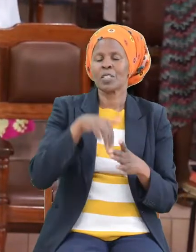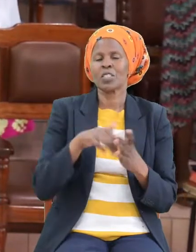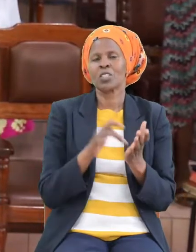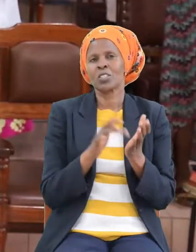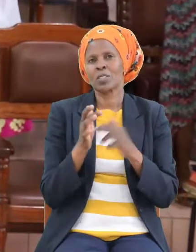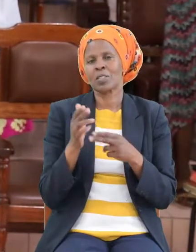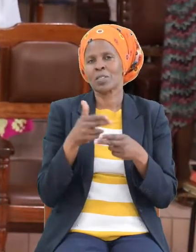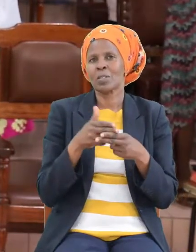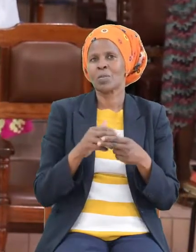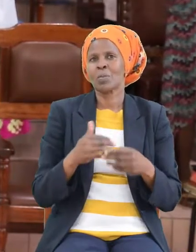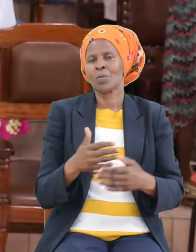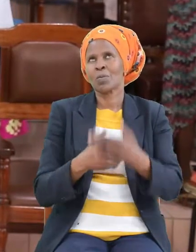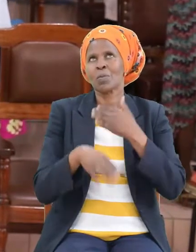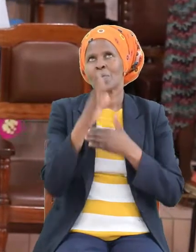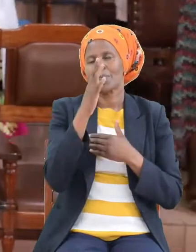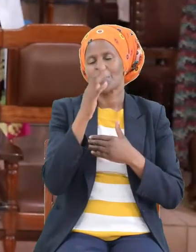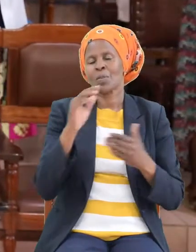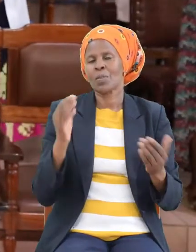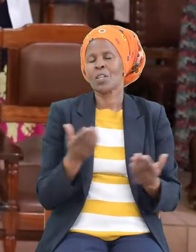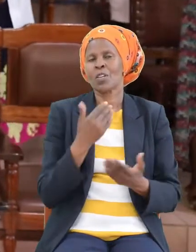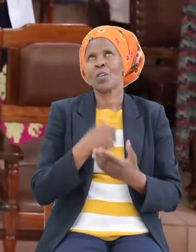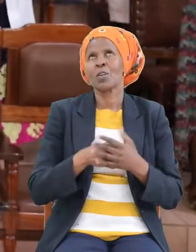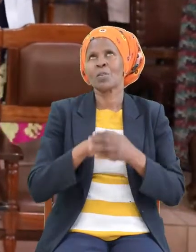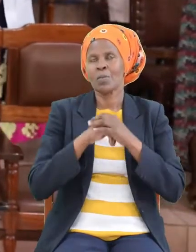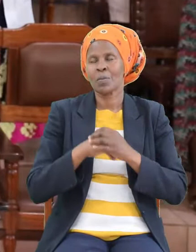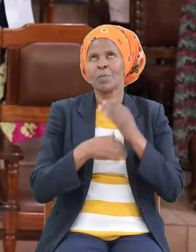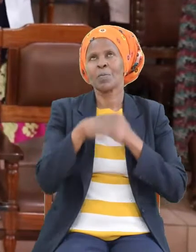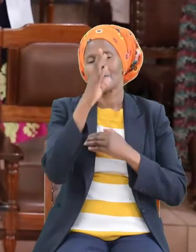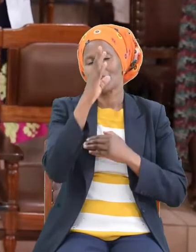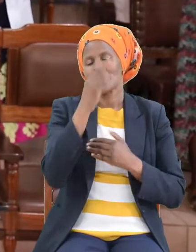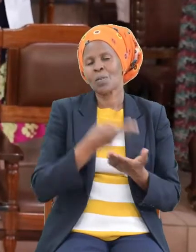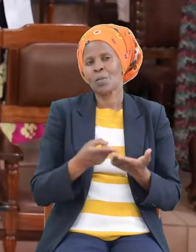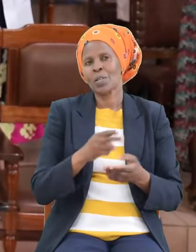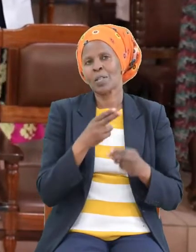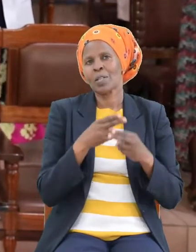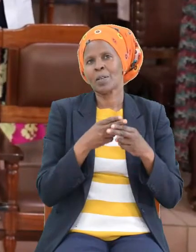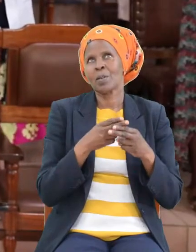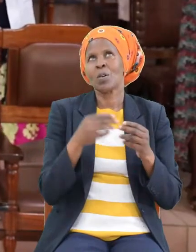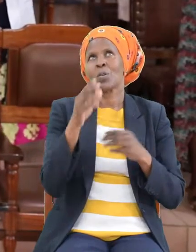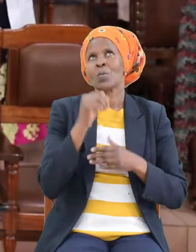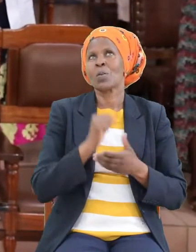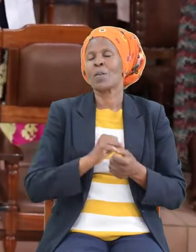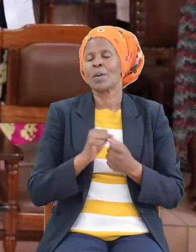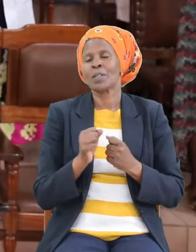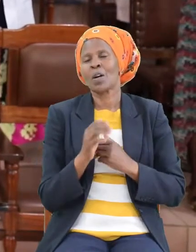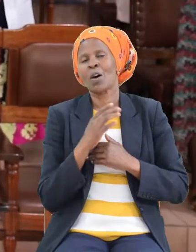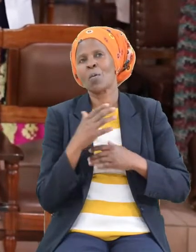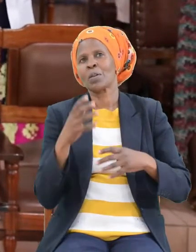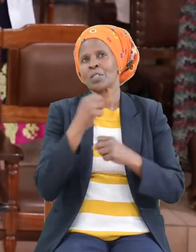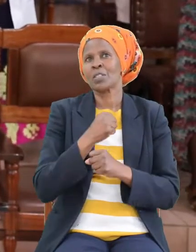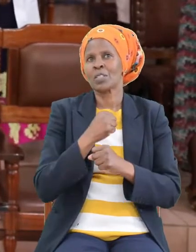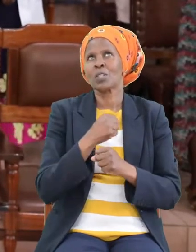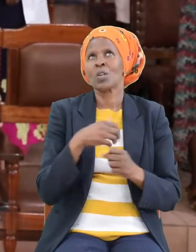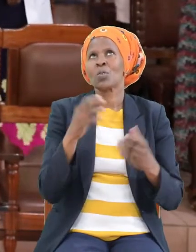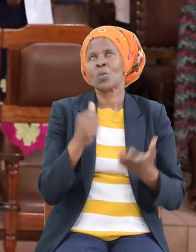la Yesu Kristo tuko mbele zako, tunakushukuru, tunaliabudu jina lako takatifu. Wewe ni kimbilio na tegemeo letu, wewe